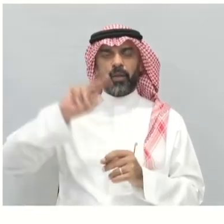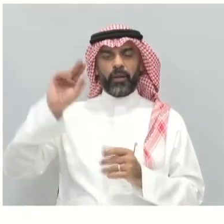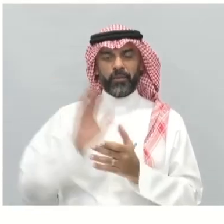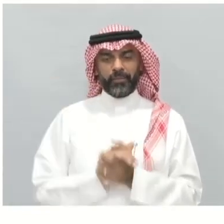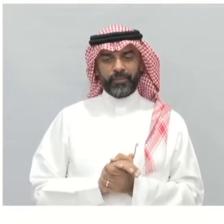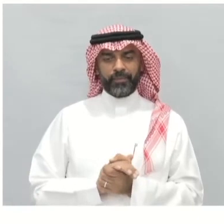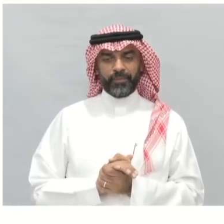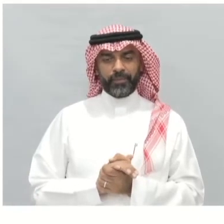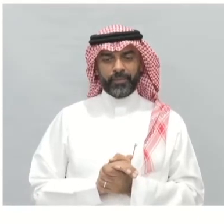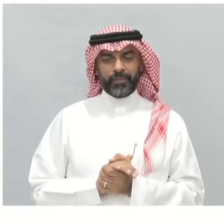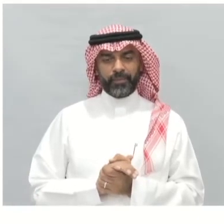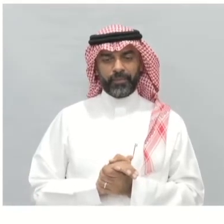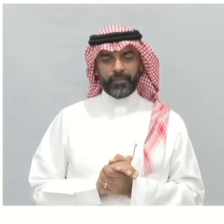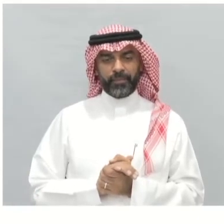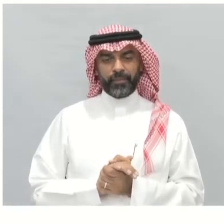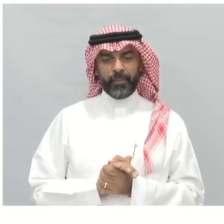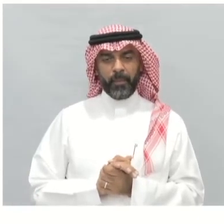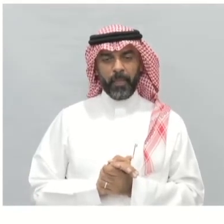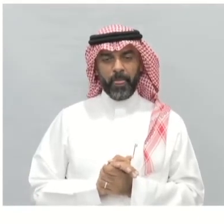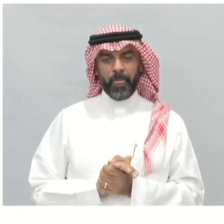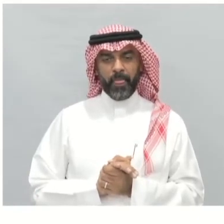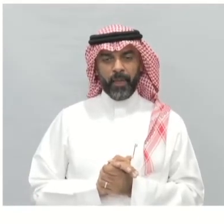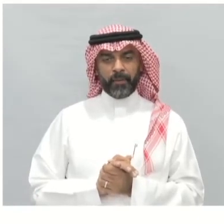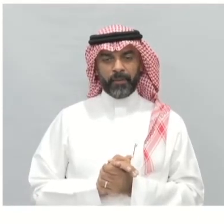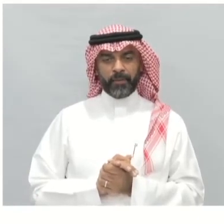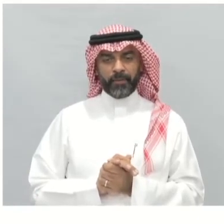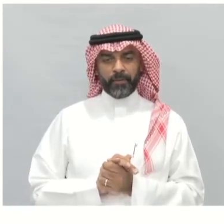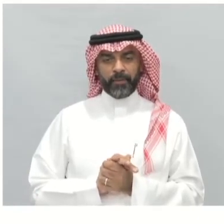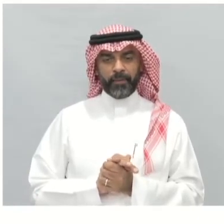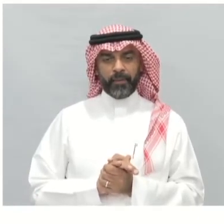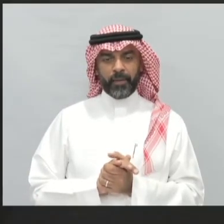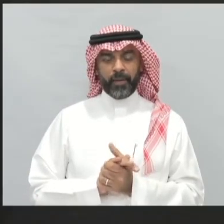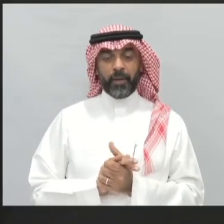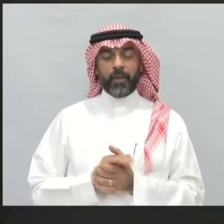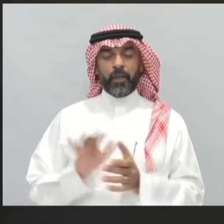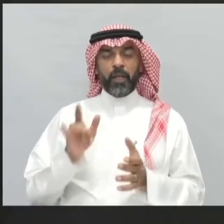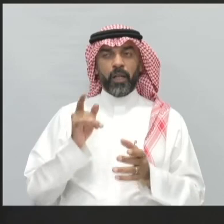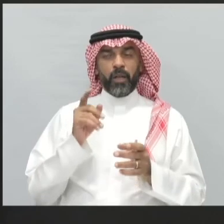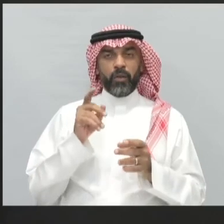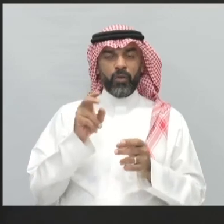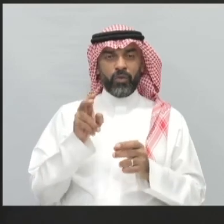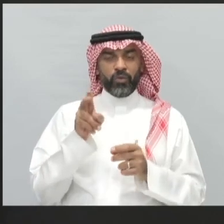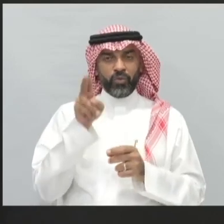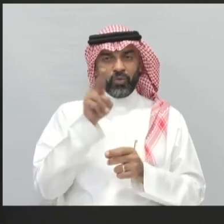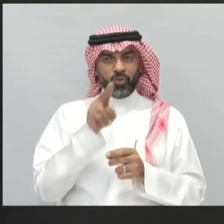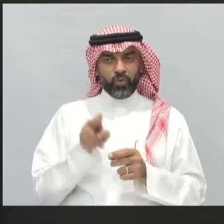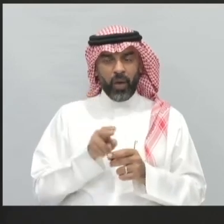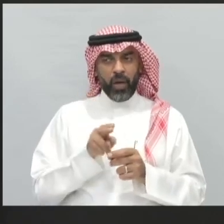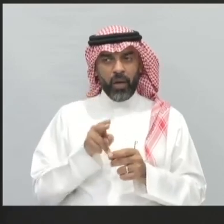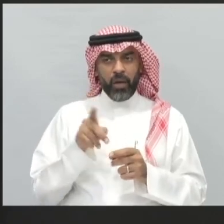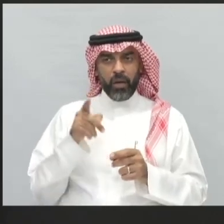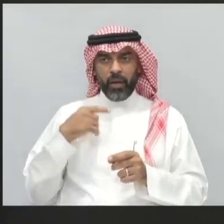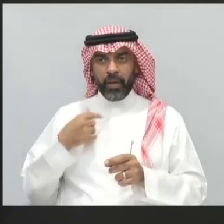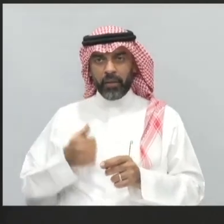وبكده طبعا وصلنا الى نهايه حلم مسائل بشكل مسائل اللي يحتاج فيها الى مثل هذه الخطه وهي اوضح